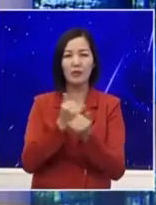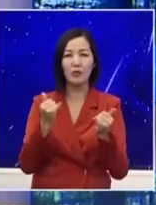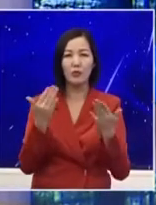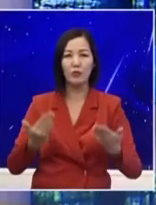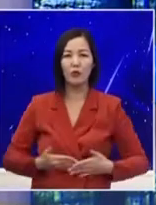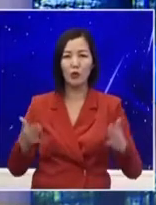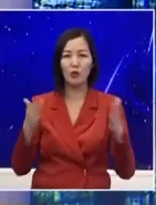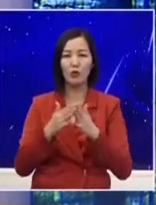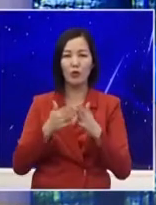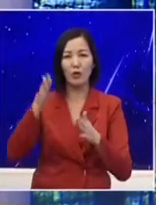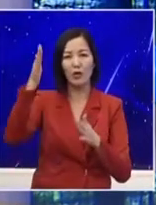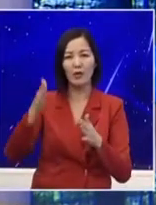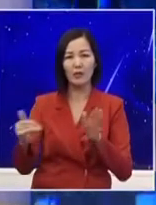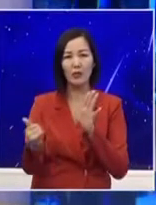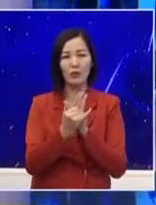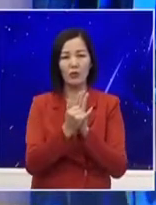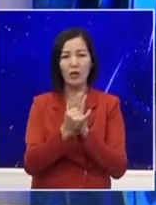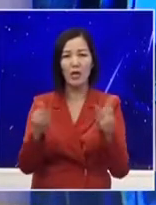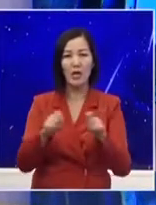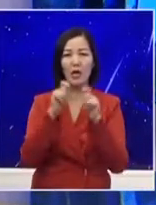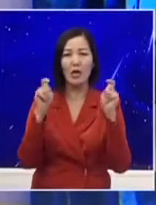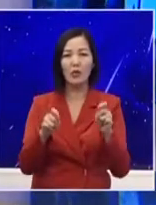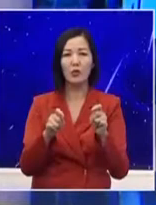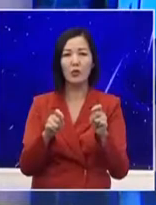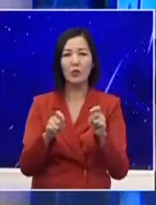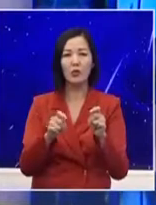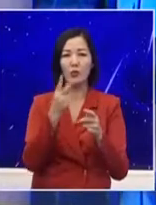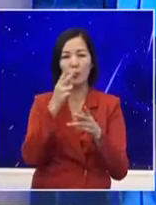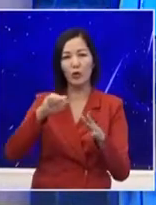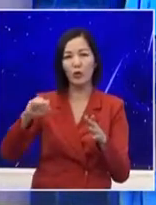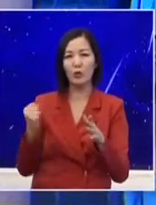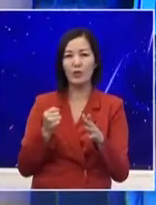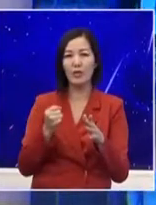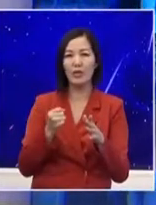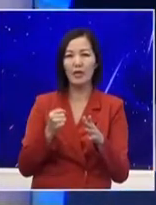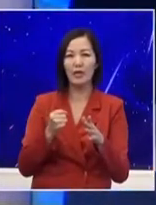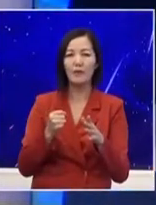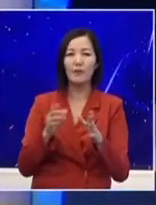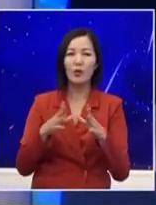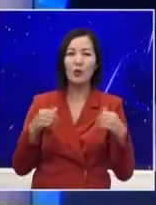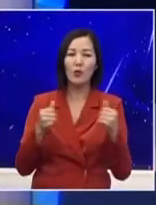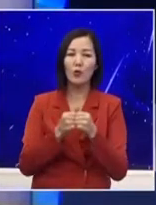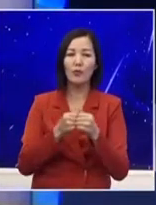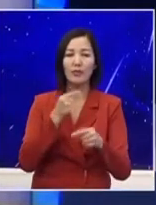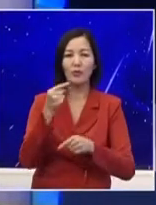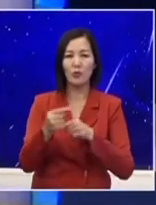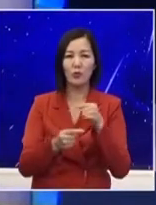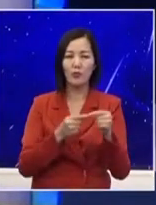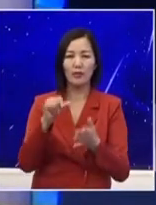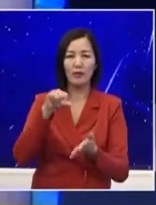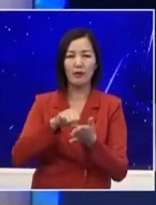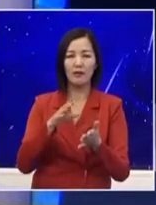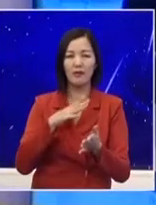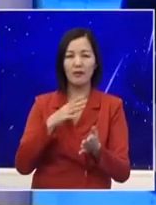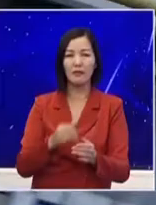еткен тұрғын үйдің қасбетіне орнатылды. Ашылуына арда азаматтың көзін көрген әріптес Досжаран мен артында қалған ұрпағы қатысты.